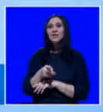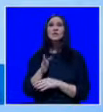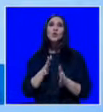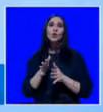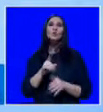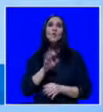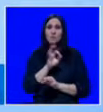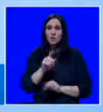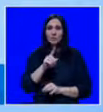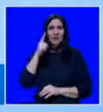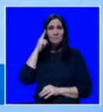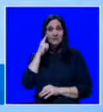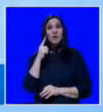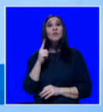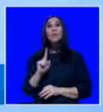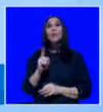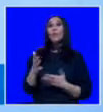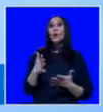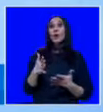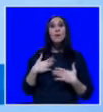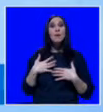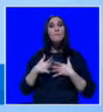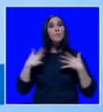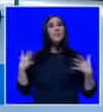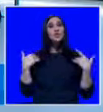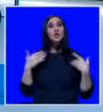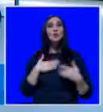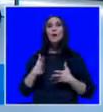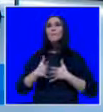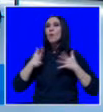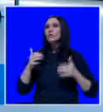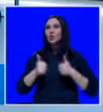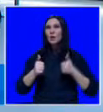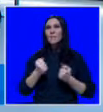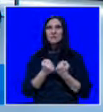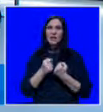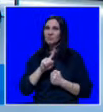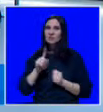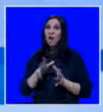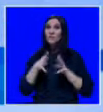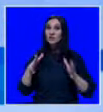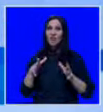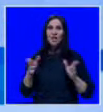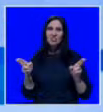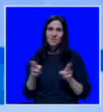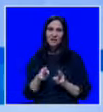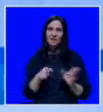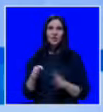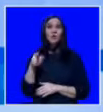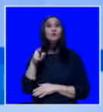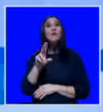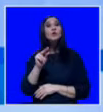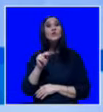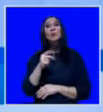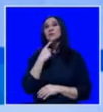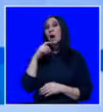да могат да станат студенти. Но когато има повече кандидати, ще има по-голяма конкуренция. Местата не се увеличават, намаляват. Нека тогава говорим за качеството